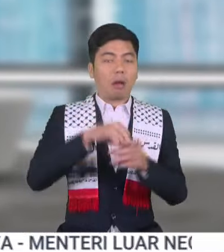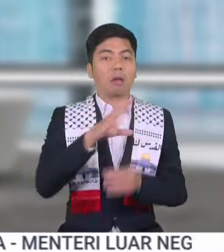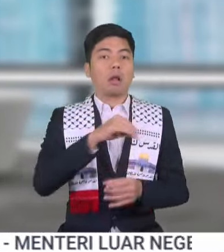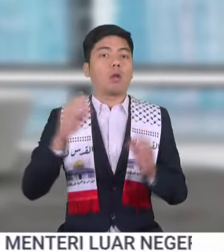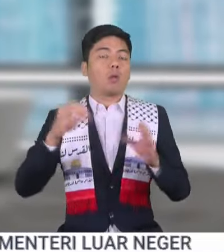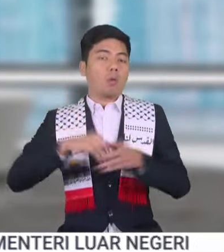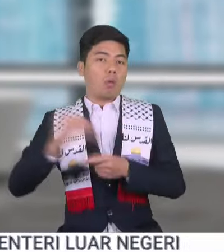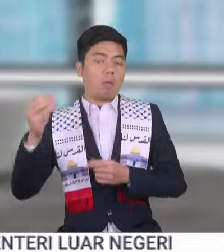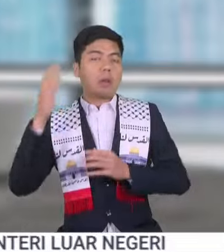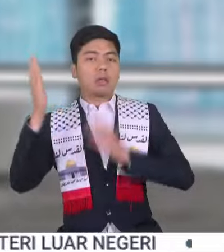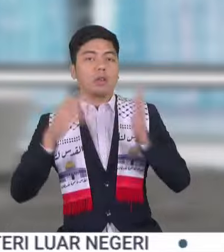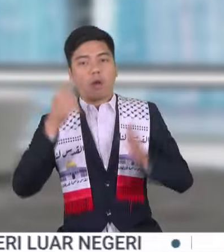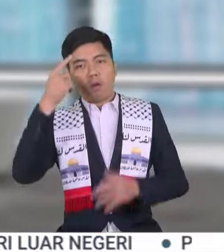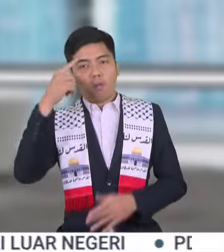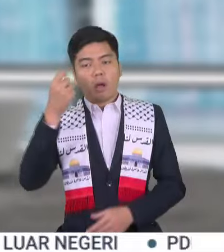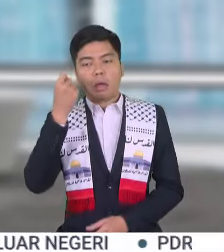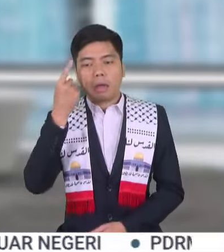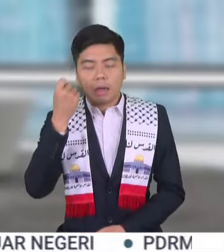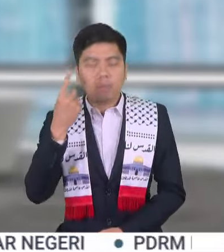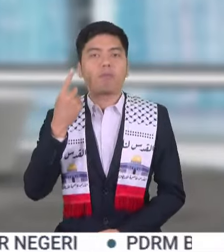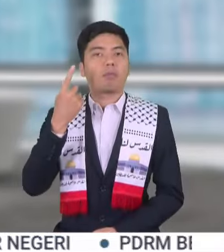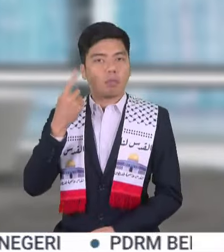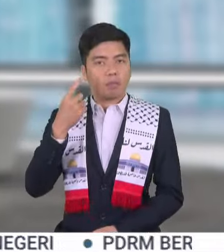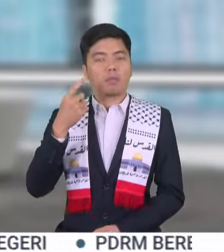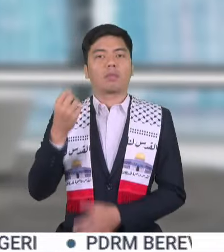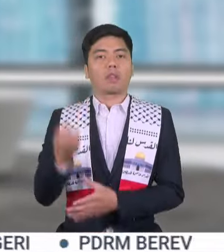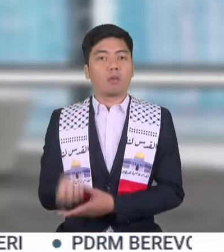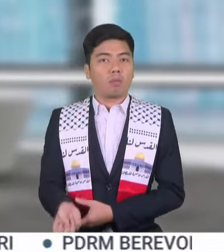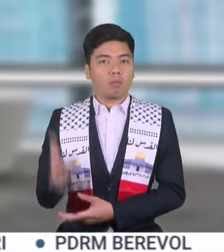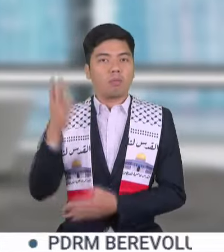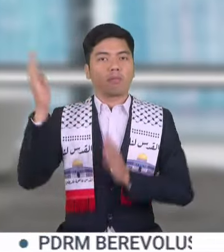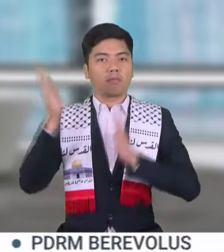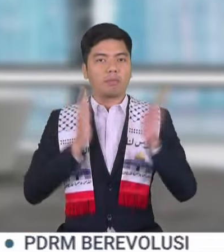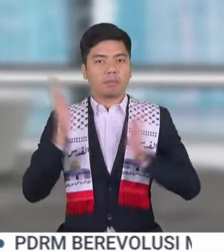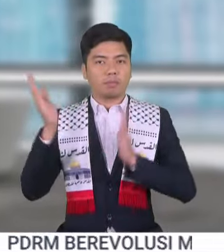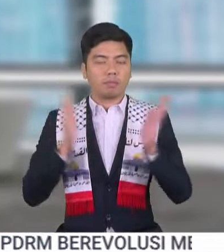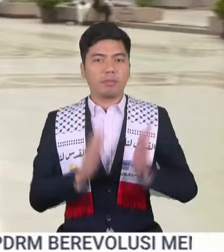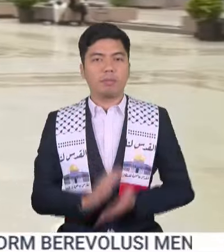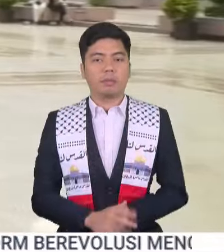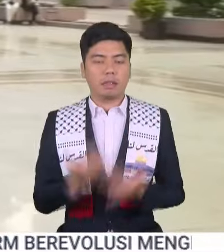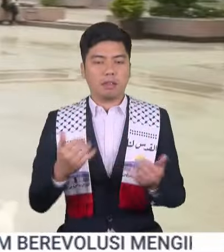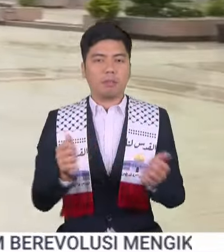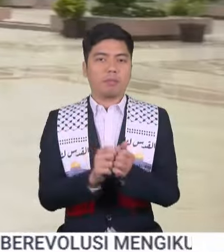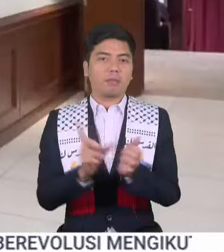mengenali amalan tradisi iftar di Malaysia. Fahmi Zaidi ada bingkisannya.